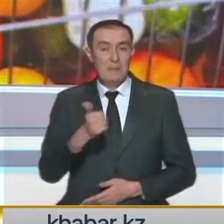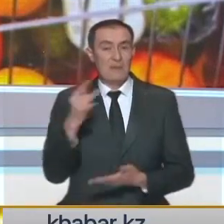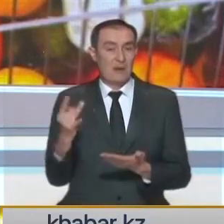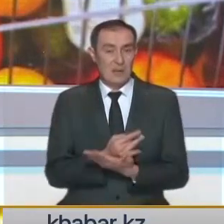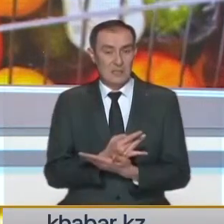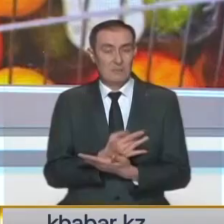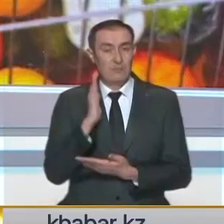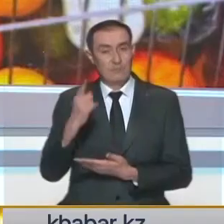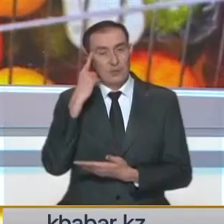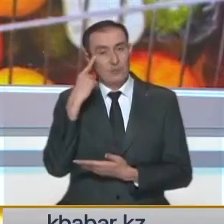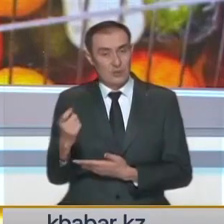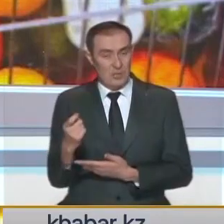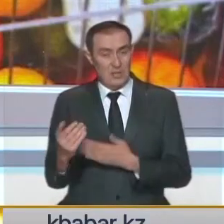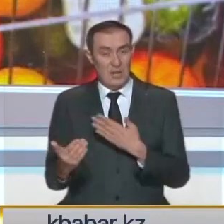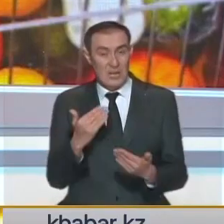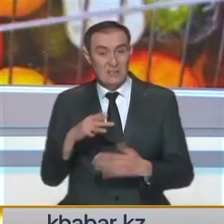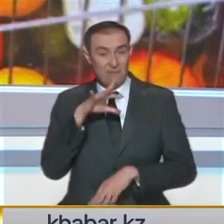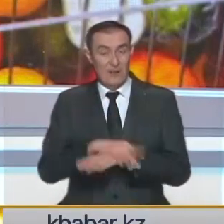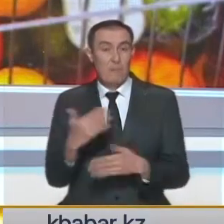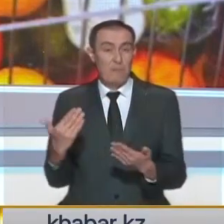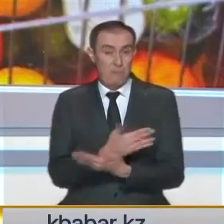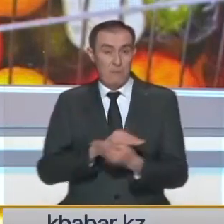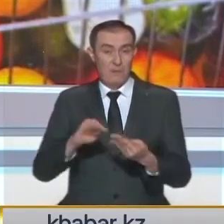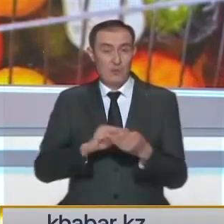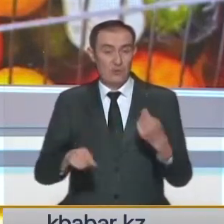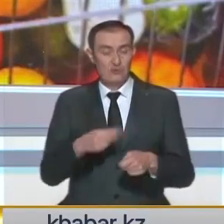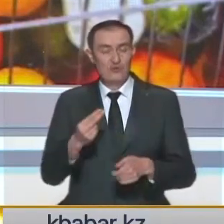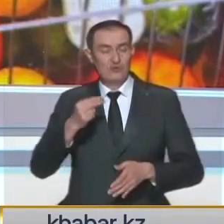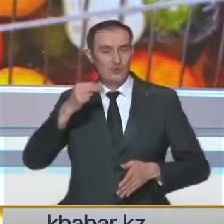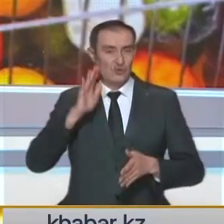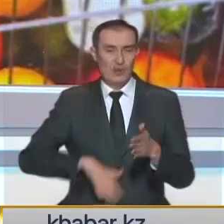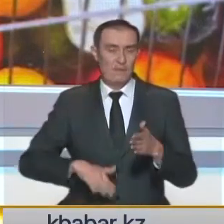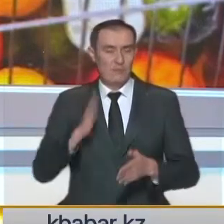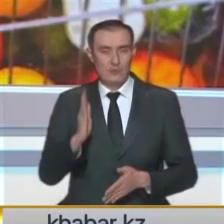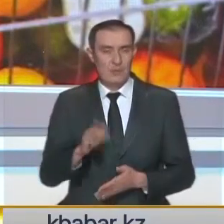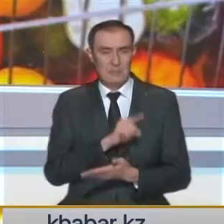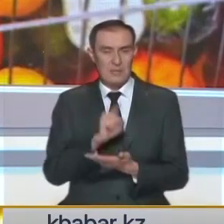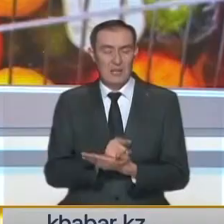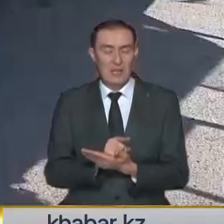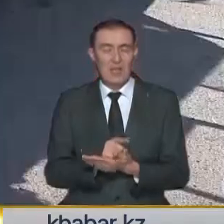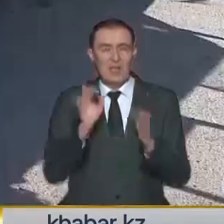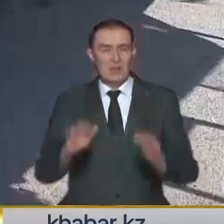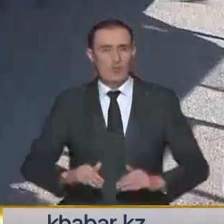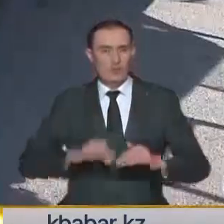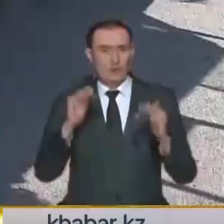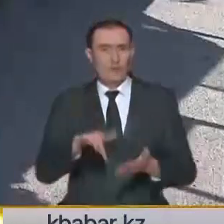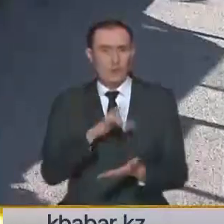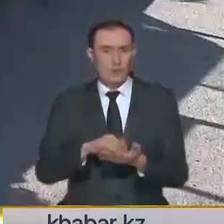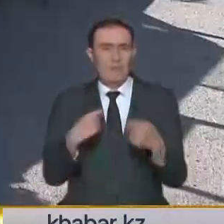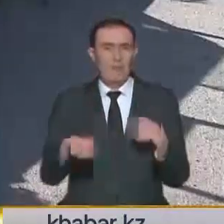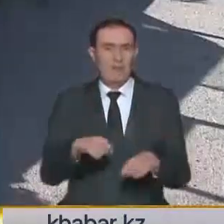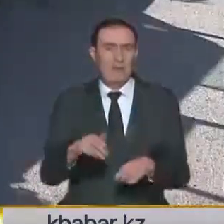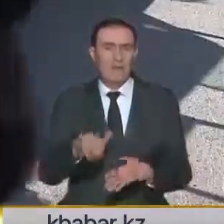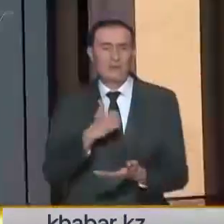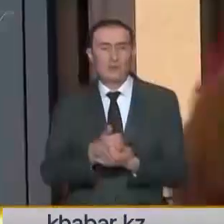На первый раз они получили предупреждение, а вот в случае, если нарушения повторятся, то уже штраф они не избежать. Необоснованно дорого в мегаполисе продавали